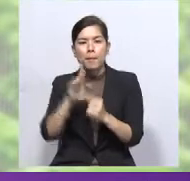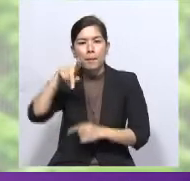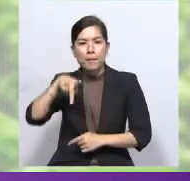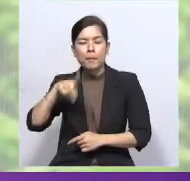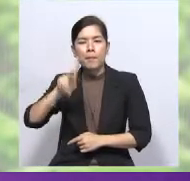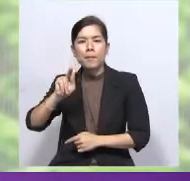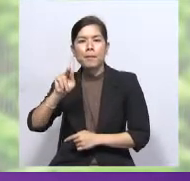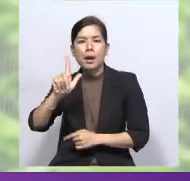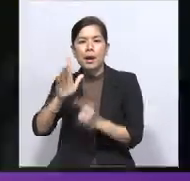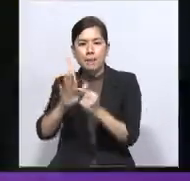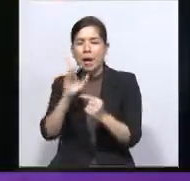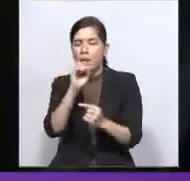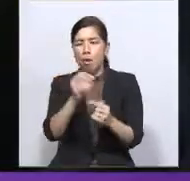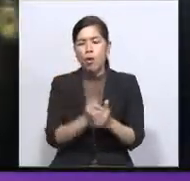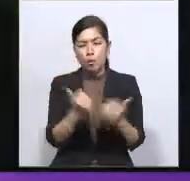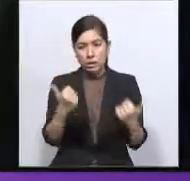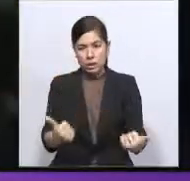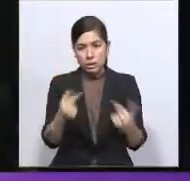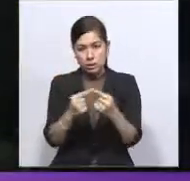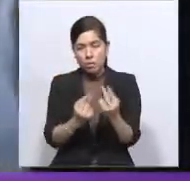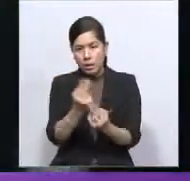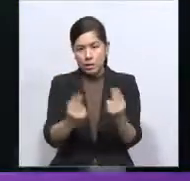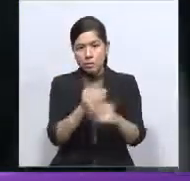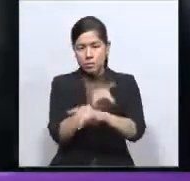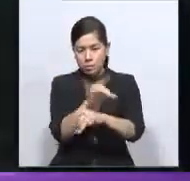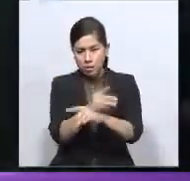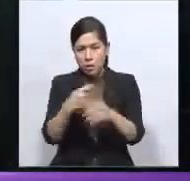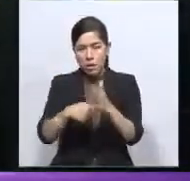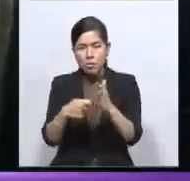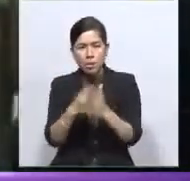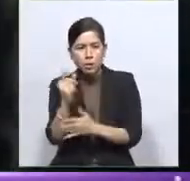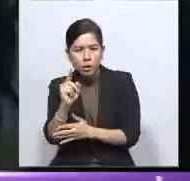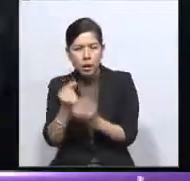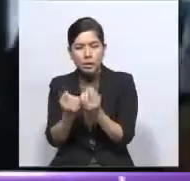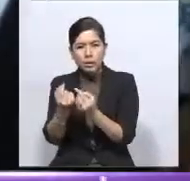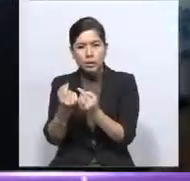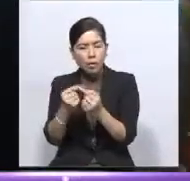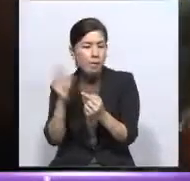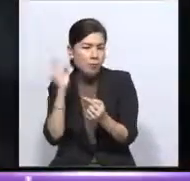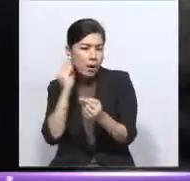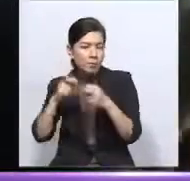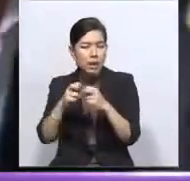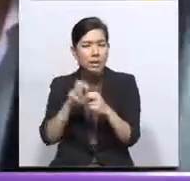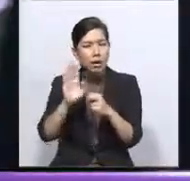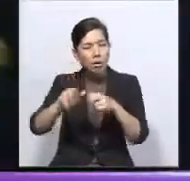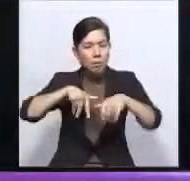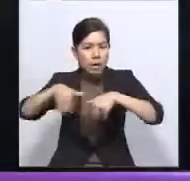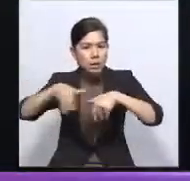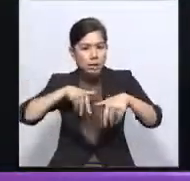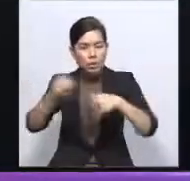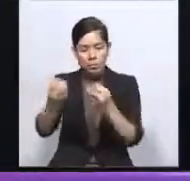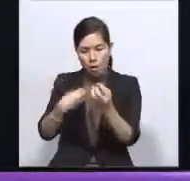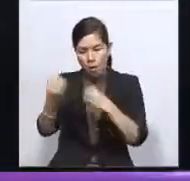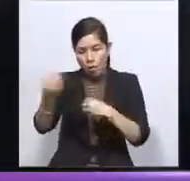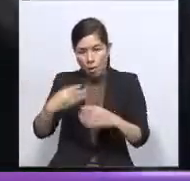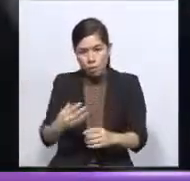ผักเบี้ยว่าการที่มาลงพื้นที่เพื่อรับฟังปัญหานำไปสู่การแก้ไขที่เป็นรูปธรรมให้เร็วที่สุดขอให้ทุกคนอาศัยและ